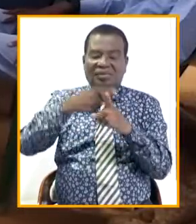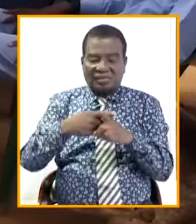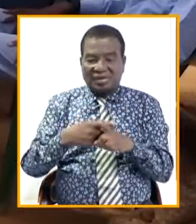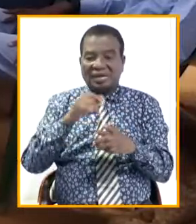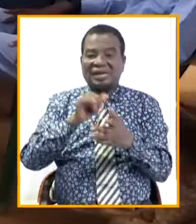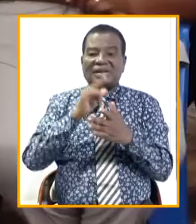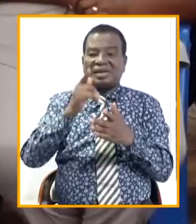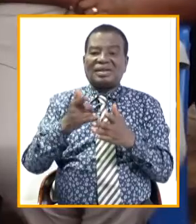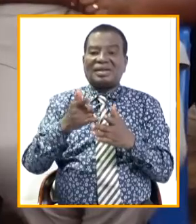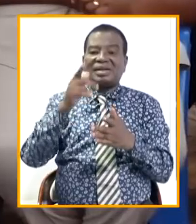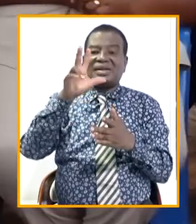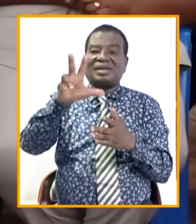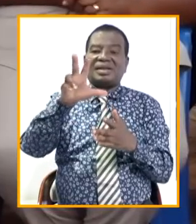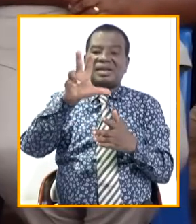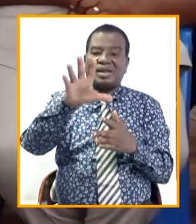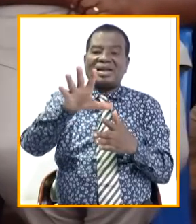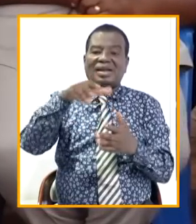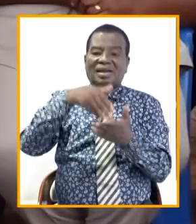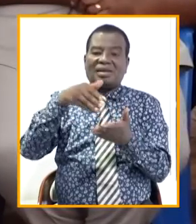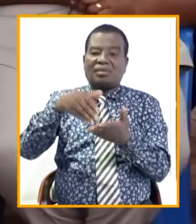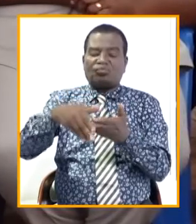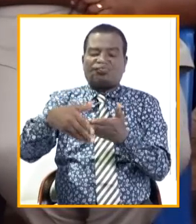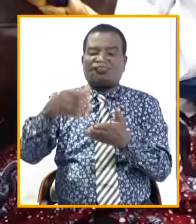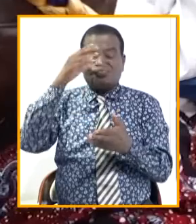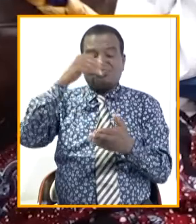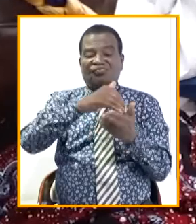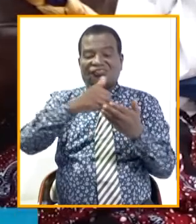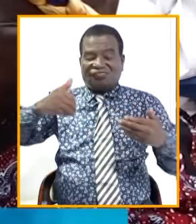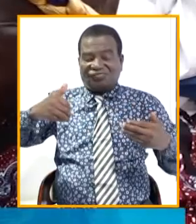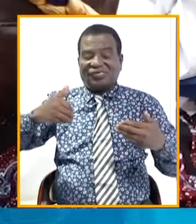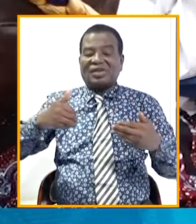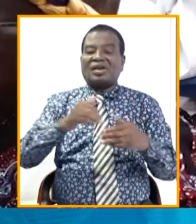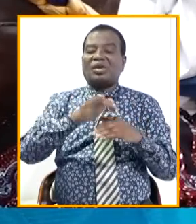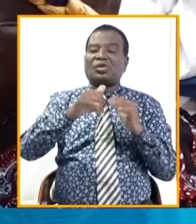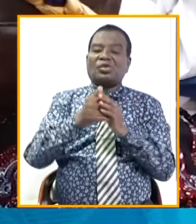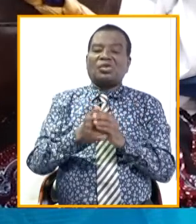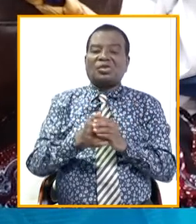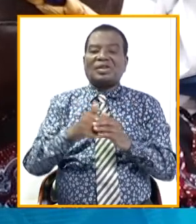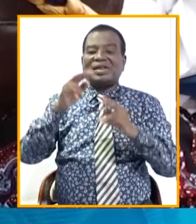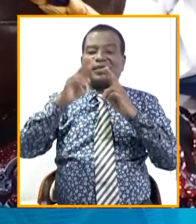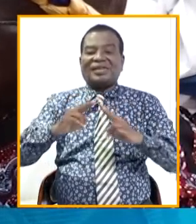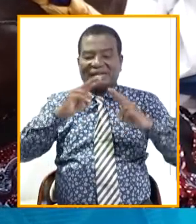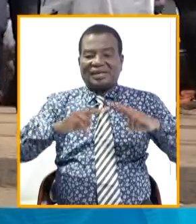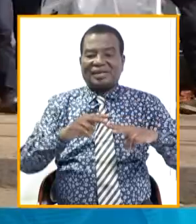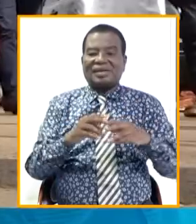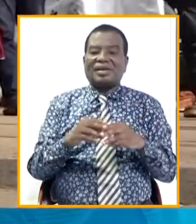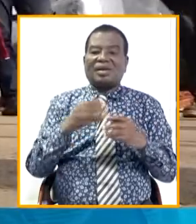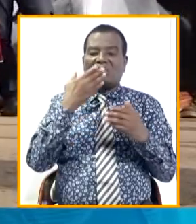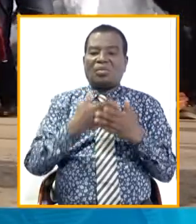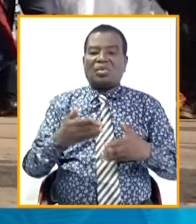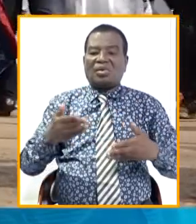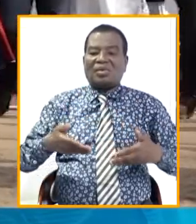investissement d'environ 35 milliards de francs CFA pour désenclaver leur localité et améliorer leurs conditions de vie. Bonne